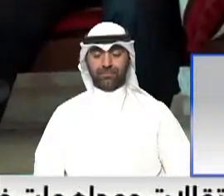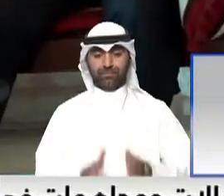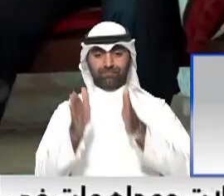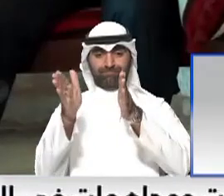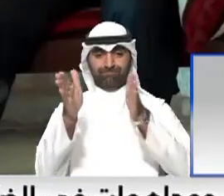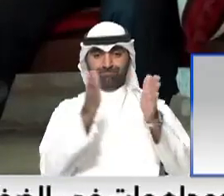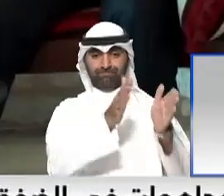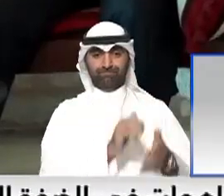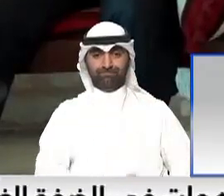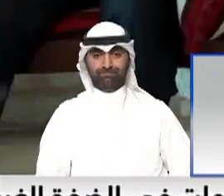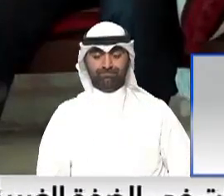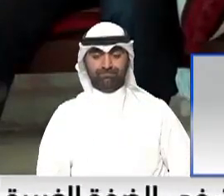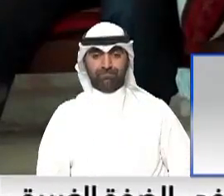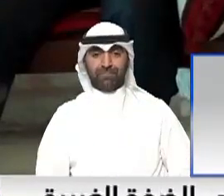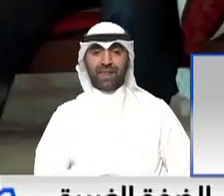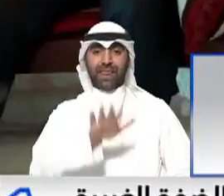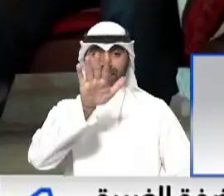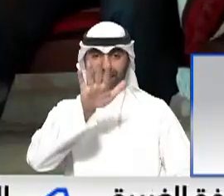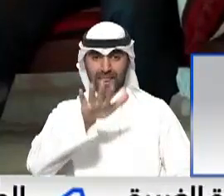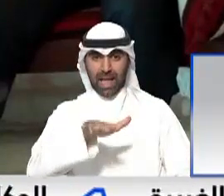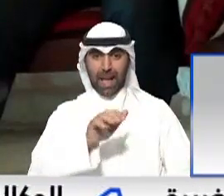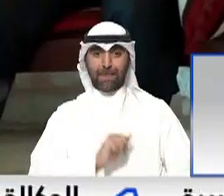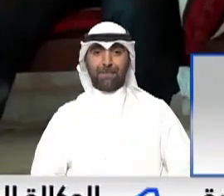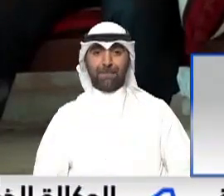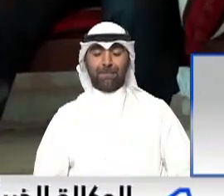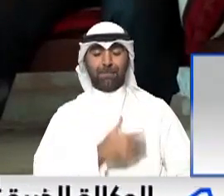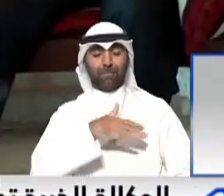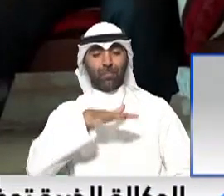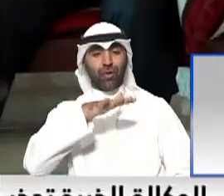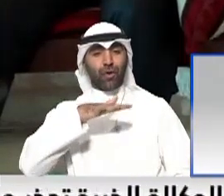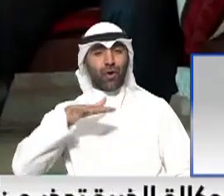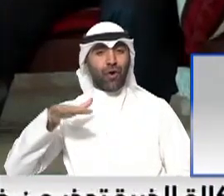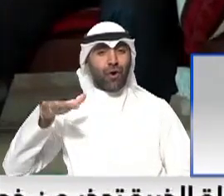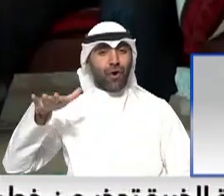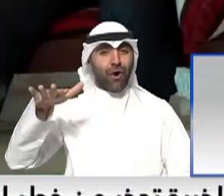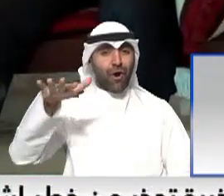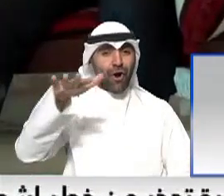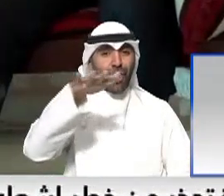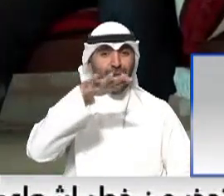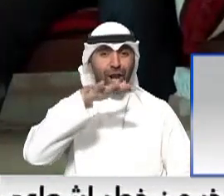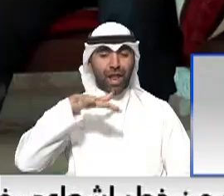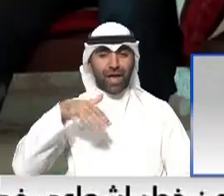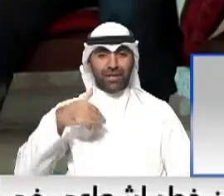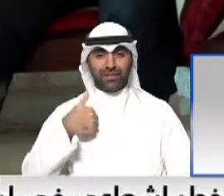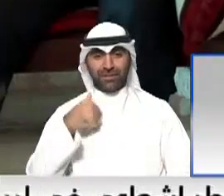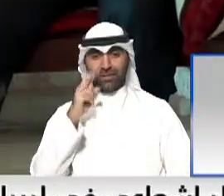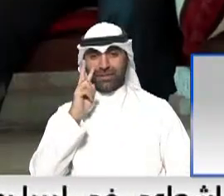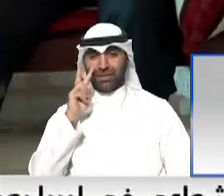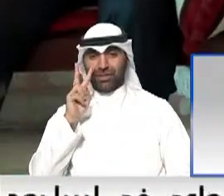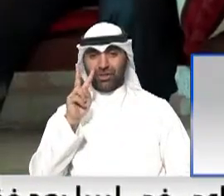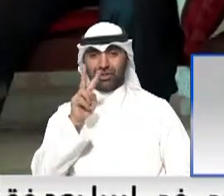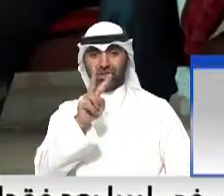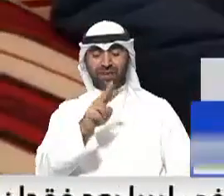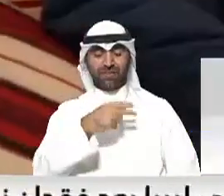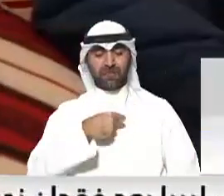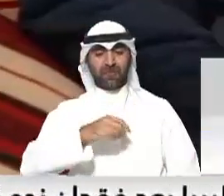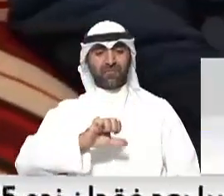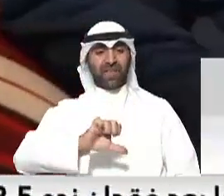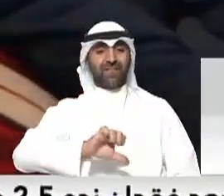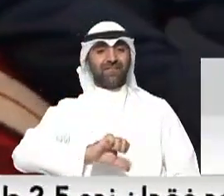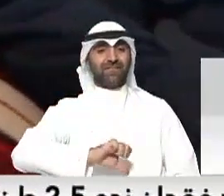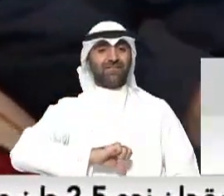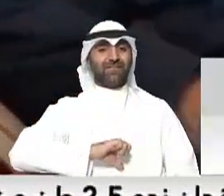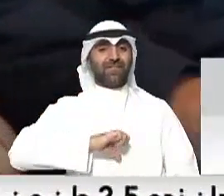وعملكم الدؤوب اللي نفتخر فيه مع أخوانكم في المكافحة وجميع قطاعات وزارة الداخلية